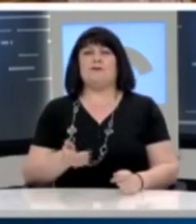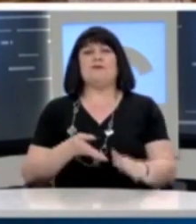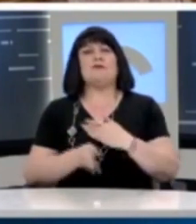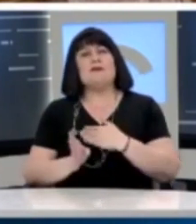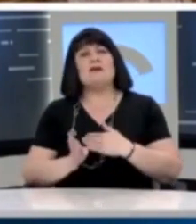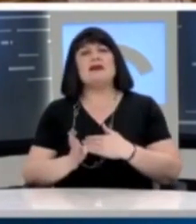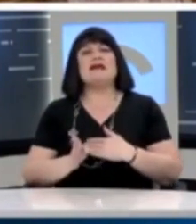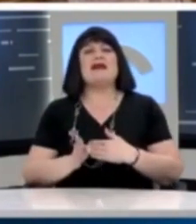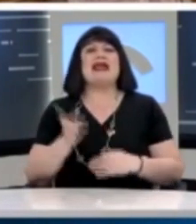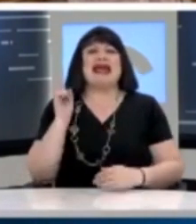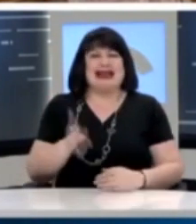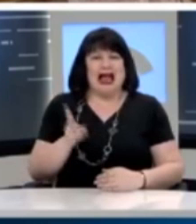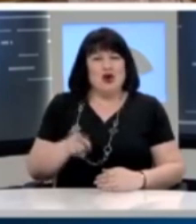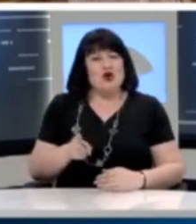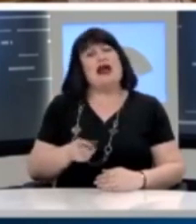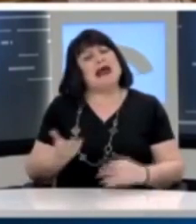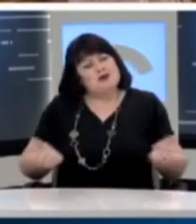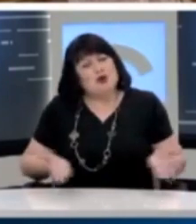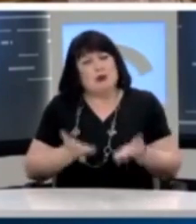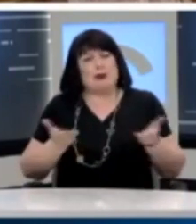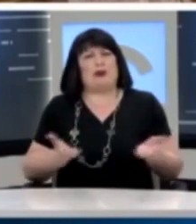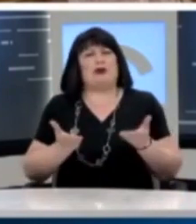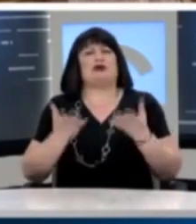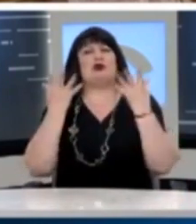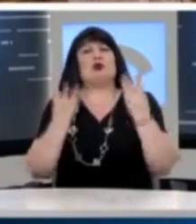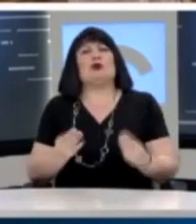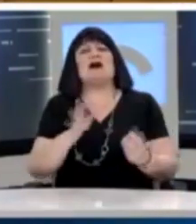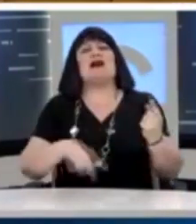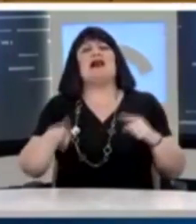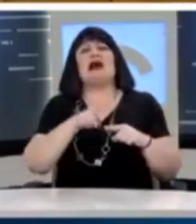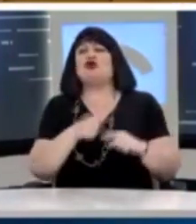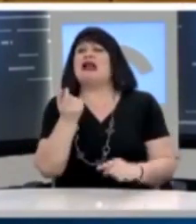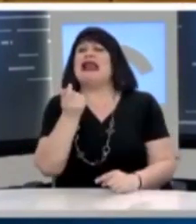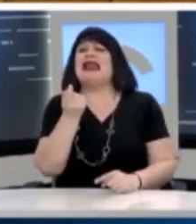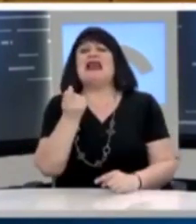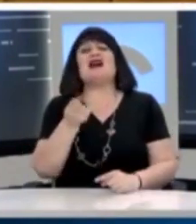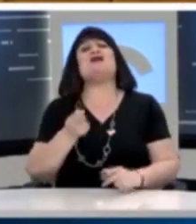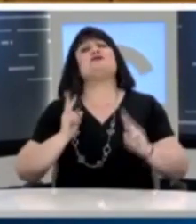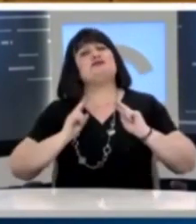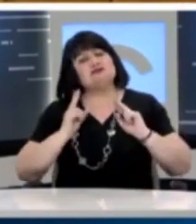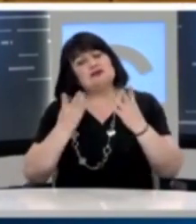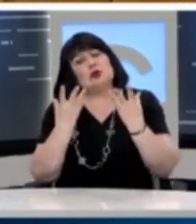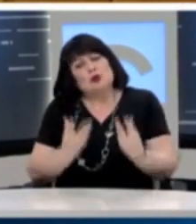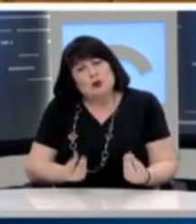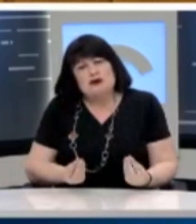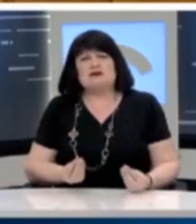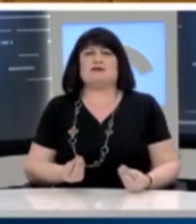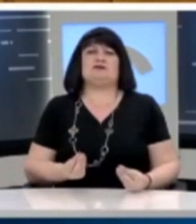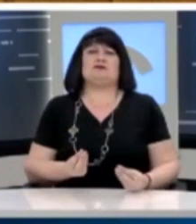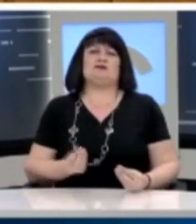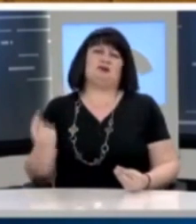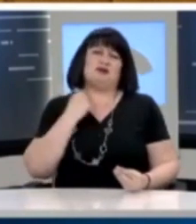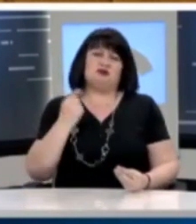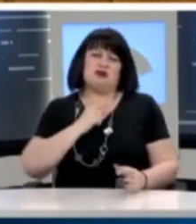του μικρότερου κακού. Πάνω απ' όλα να συνηθίσουν τα λαϊκά στρώματα να ζουν με τα ελάχιστα, να ξεχάσουν τις απώλειες, τις